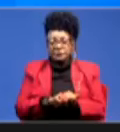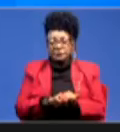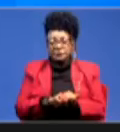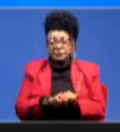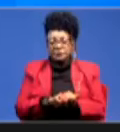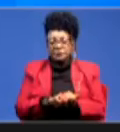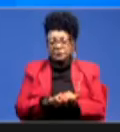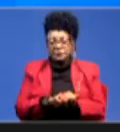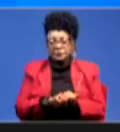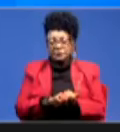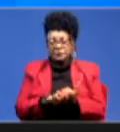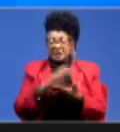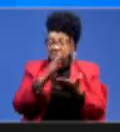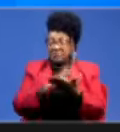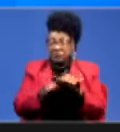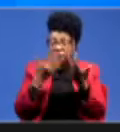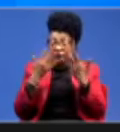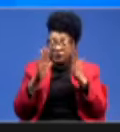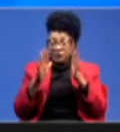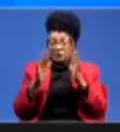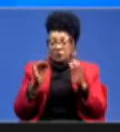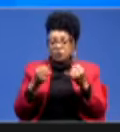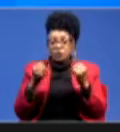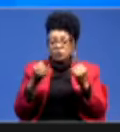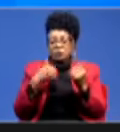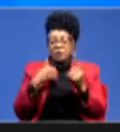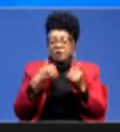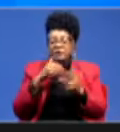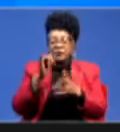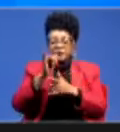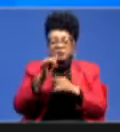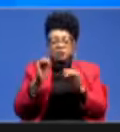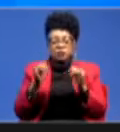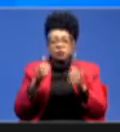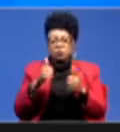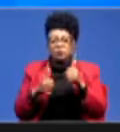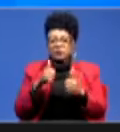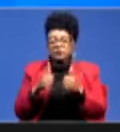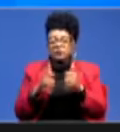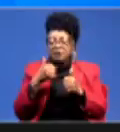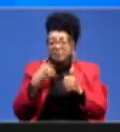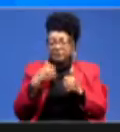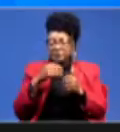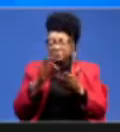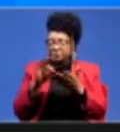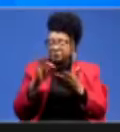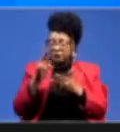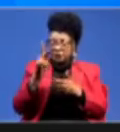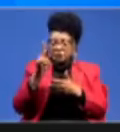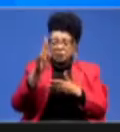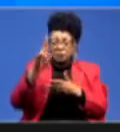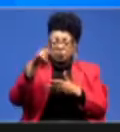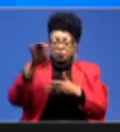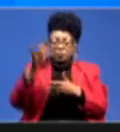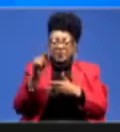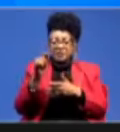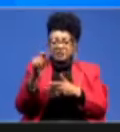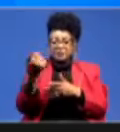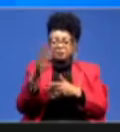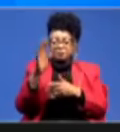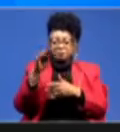Mtazamaji wangu, kabla sijakamilisha taarifa zetu, tuangazie taarifa hii ambapo mkuu wa muungano wa walimu wa shule za upili KUPPET Kelo